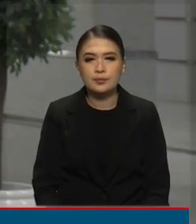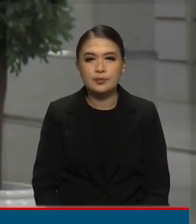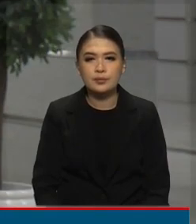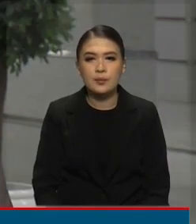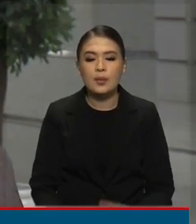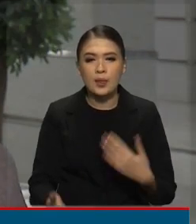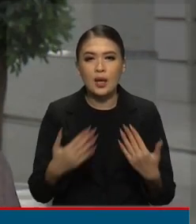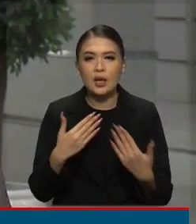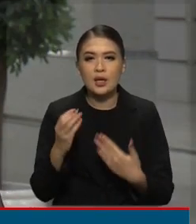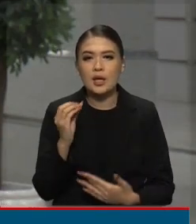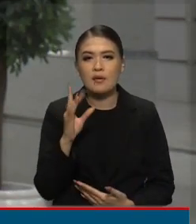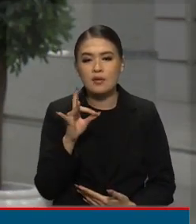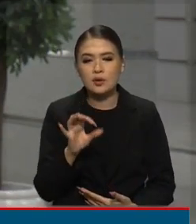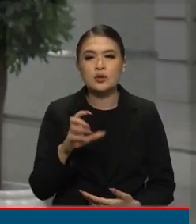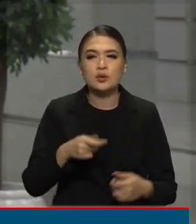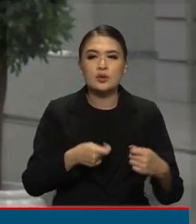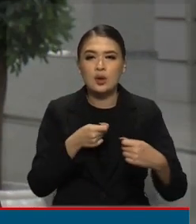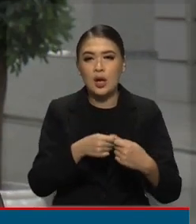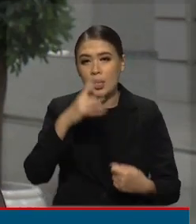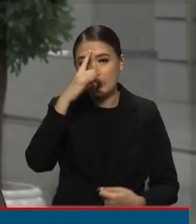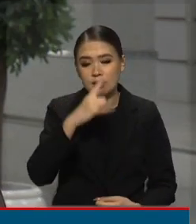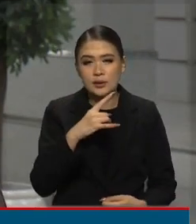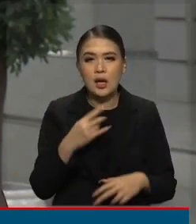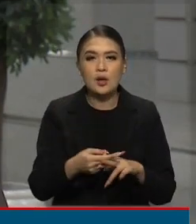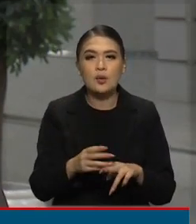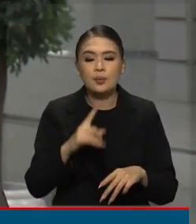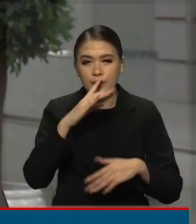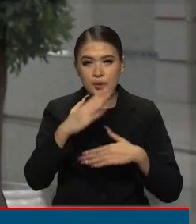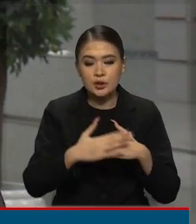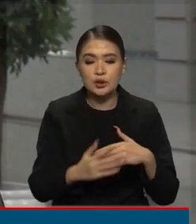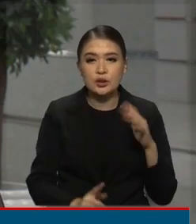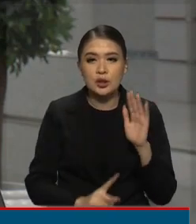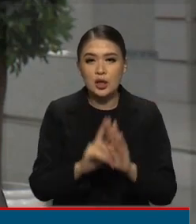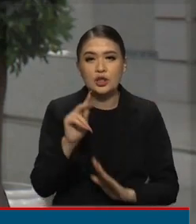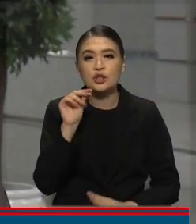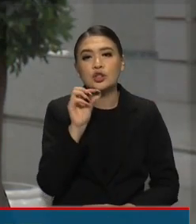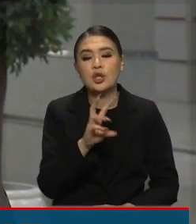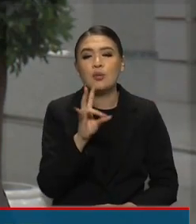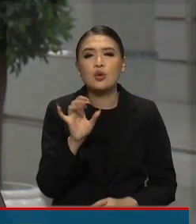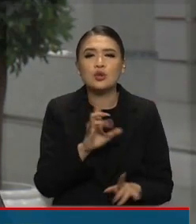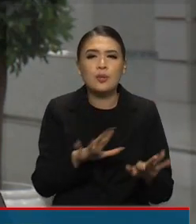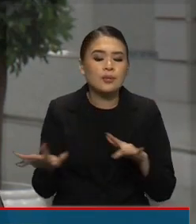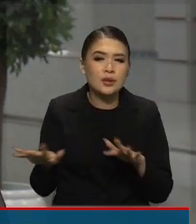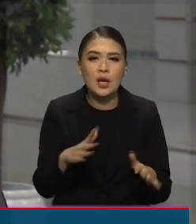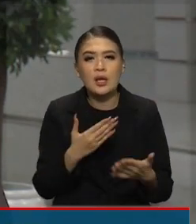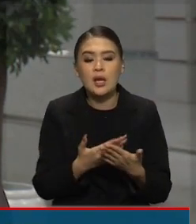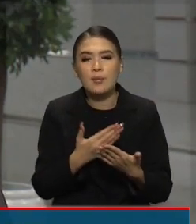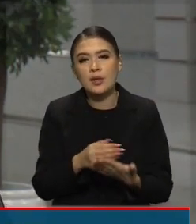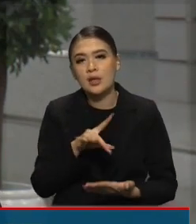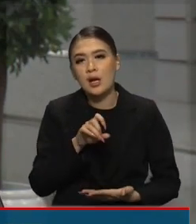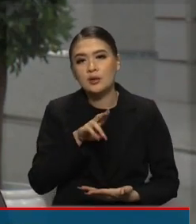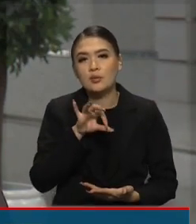Отношения между Евросоюзом и Казахстаном стали ближе. Но чем бы мы занимались, вот там,